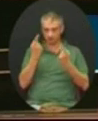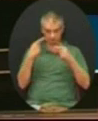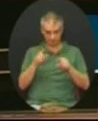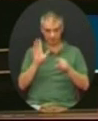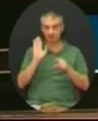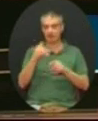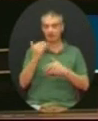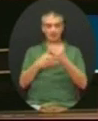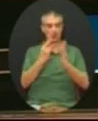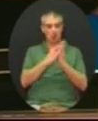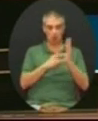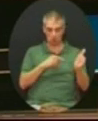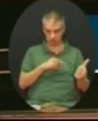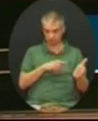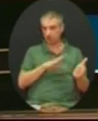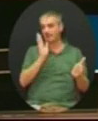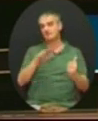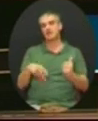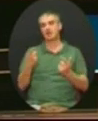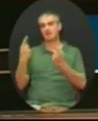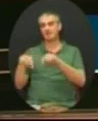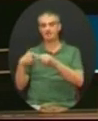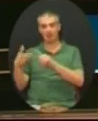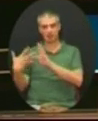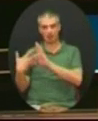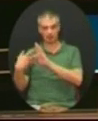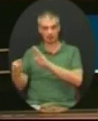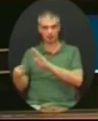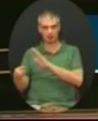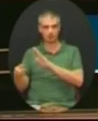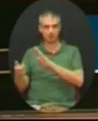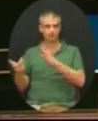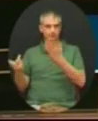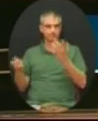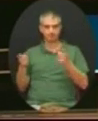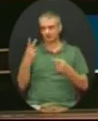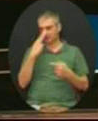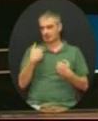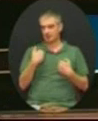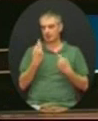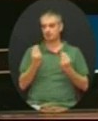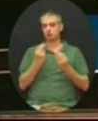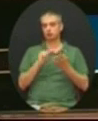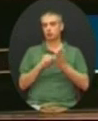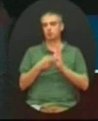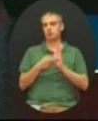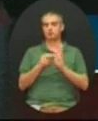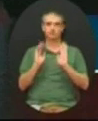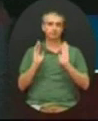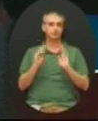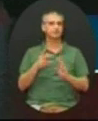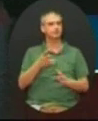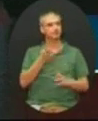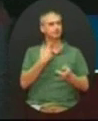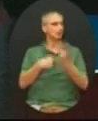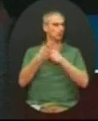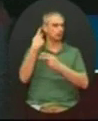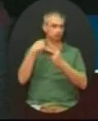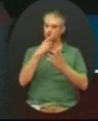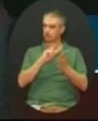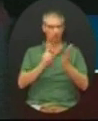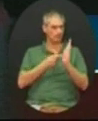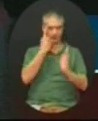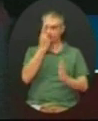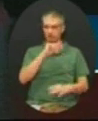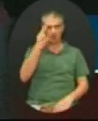גם לקדם חוק, וגם לקדם ועדת חקירה פרלמנטרית, זה נראה לי פוליטי. כן, אז בוא נלך כמה שנים אחורה. נכון, זה לא פעם,